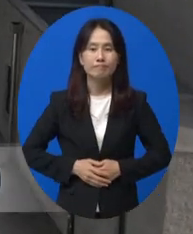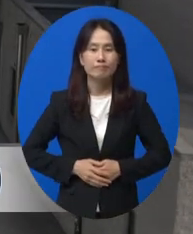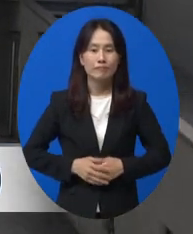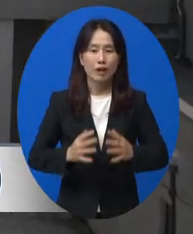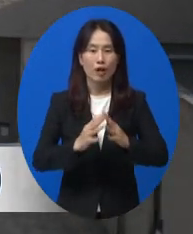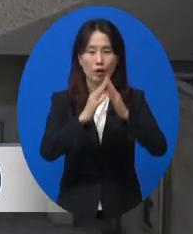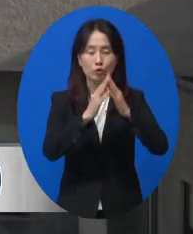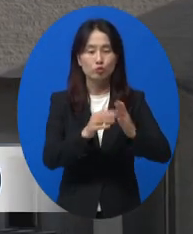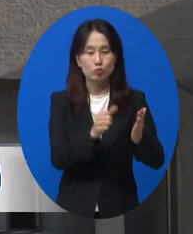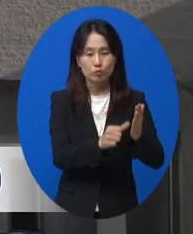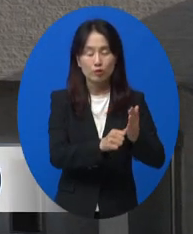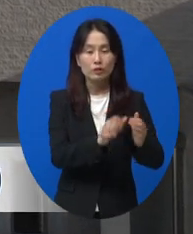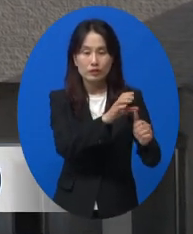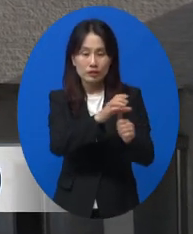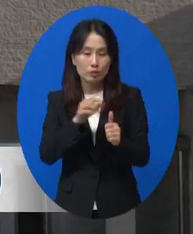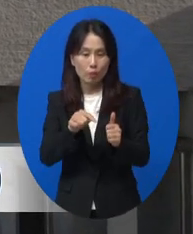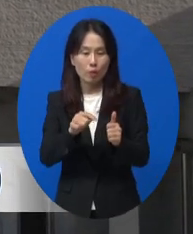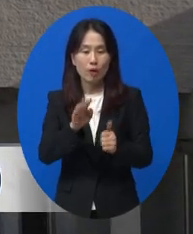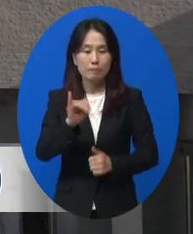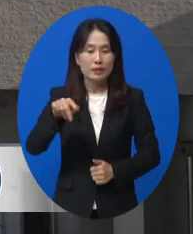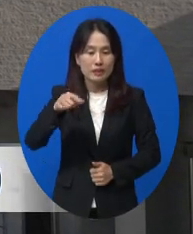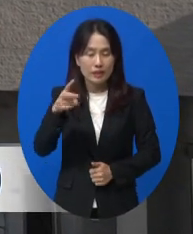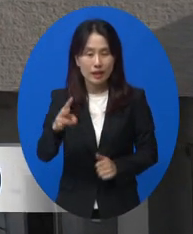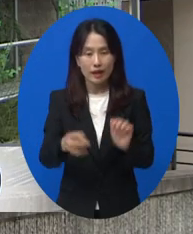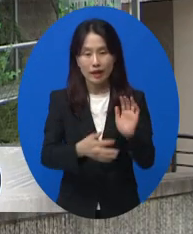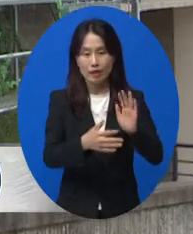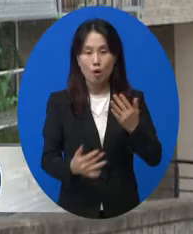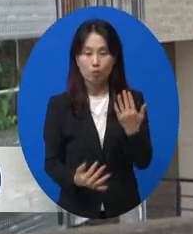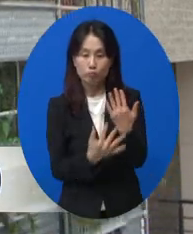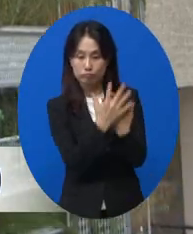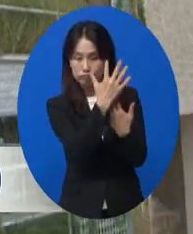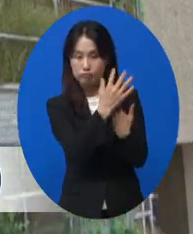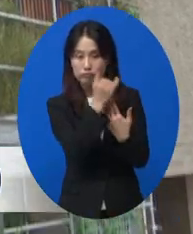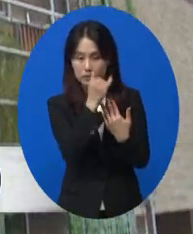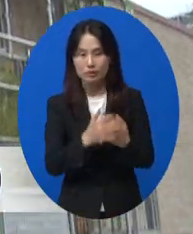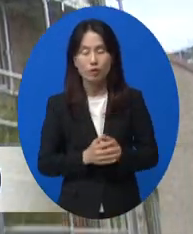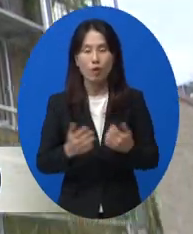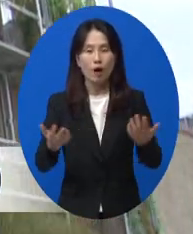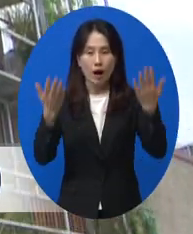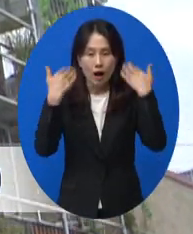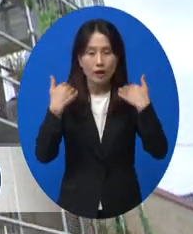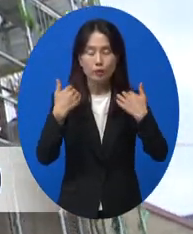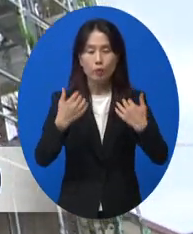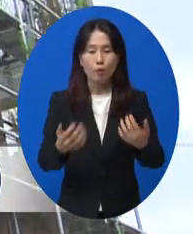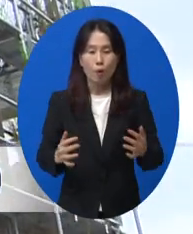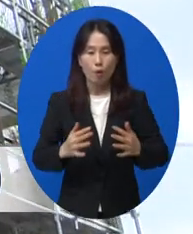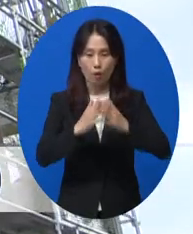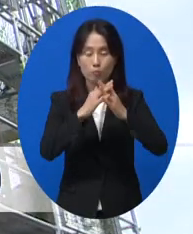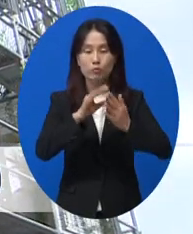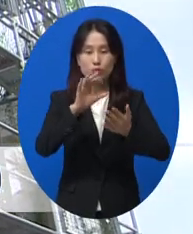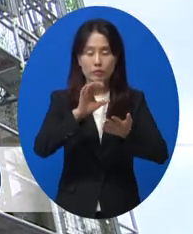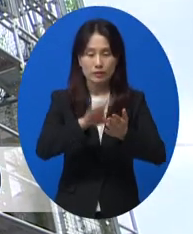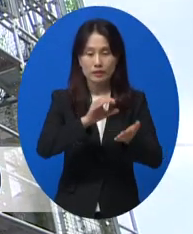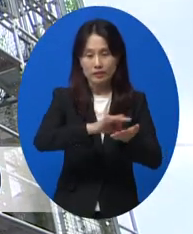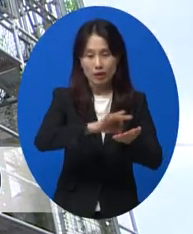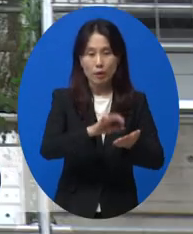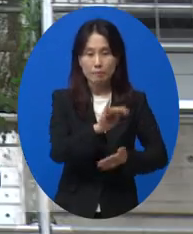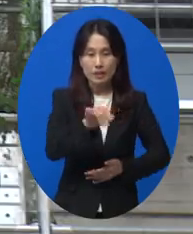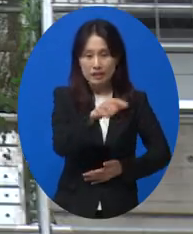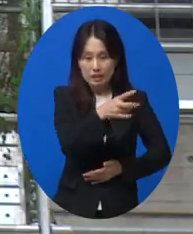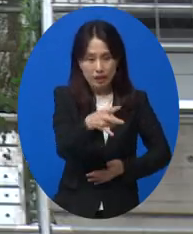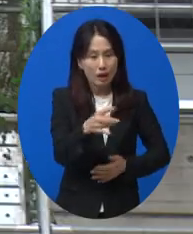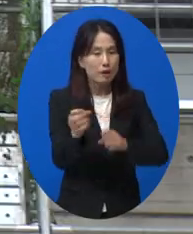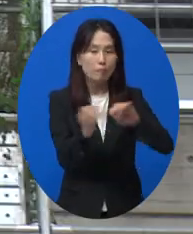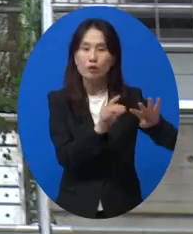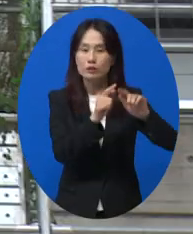건축자재로 쓰이는 비계를 타고 자라고 있는 식물들 학교 건물을 지을 때 쓰던 비계를 버리지 않고 재활용해 벽면